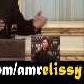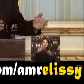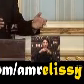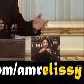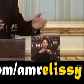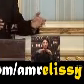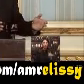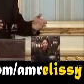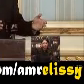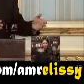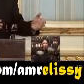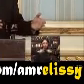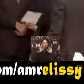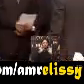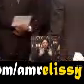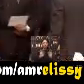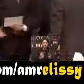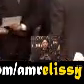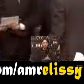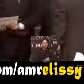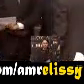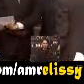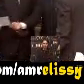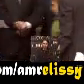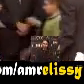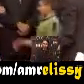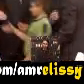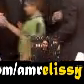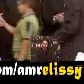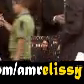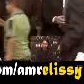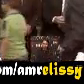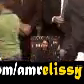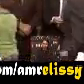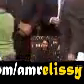بيها أسرهم وأهلهم.